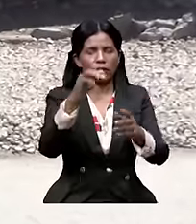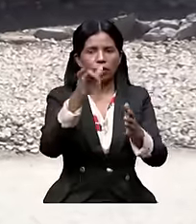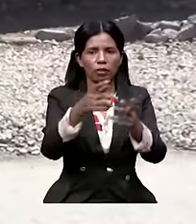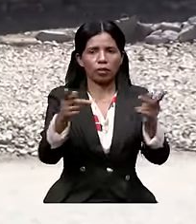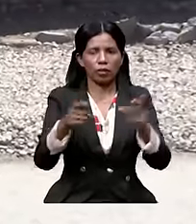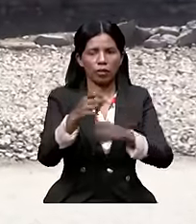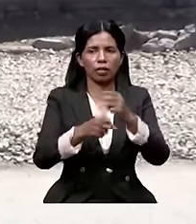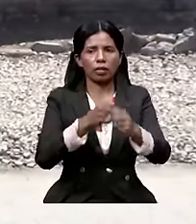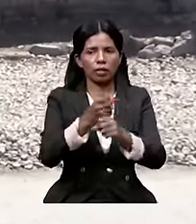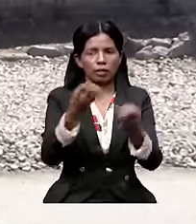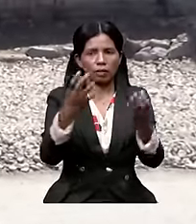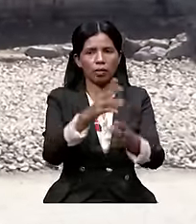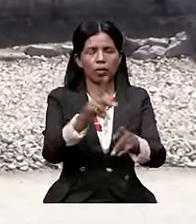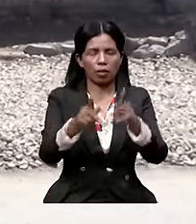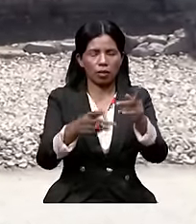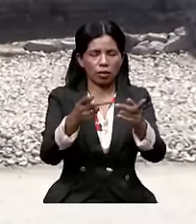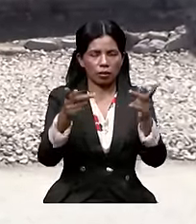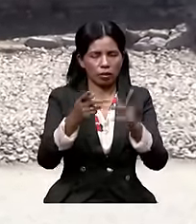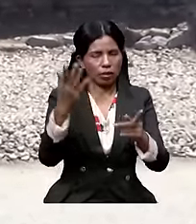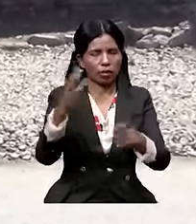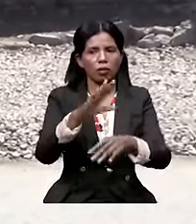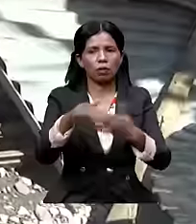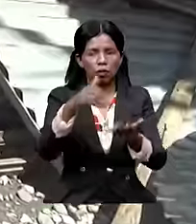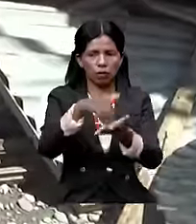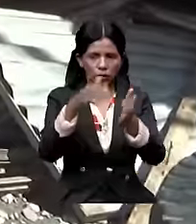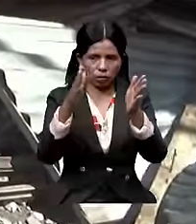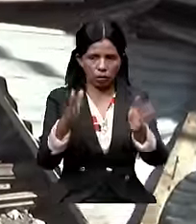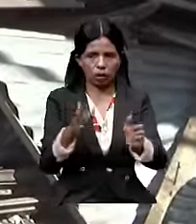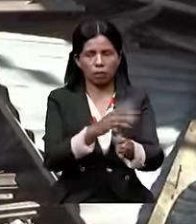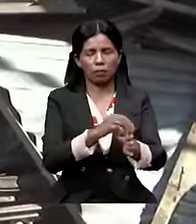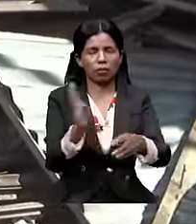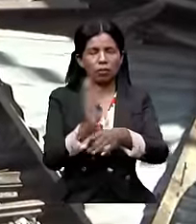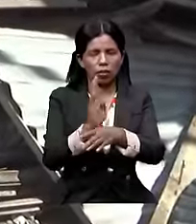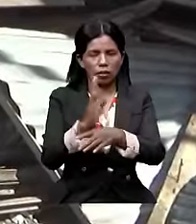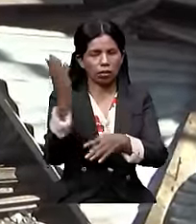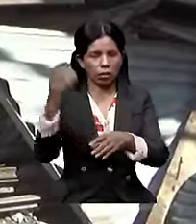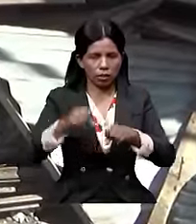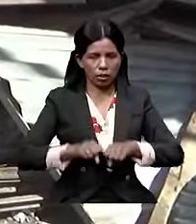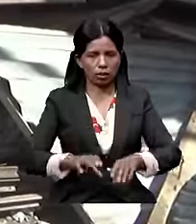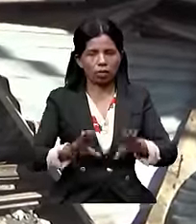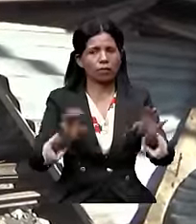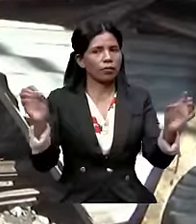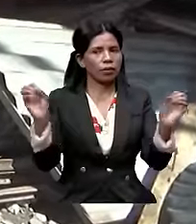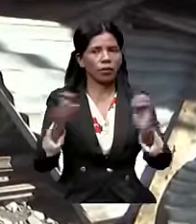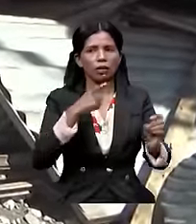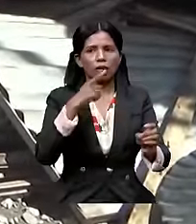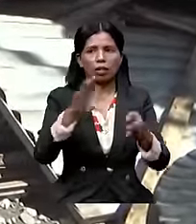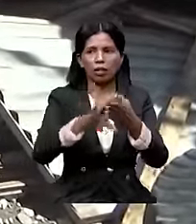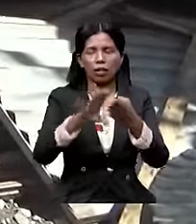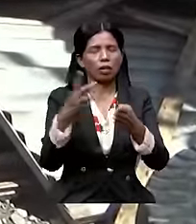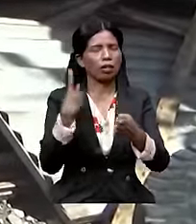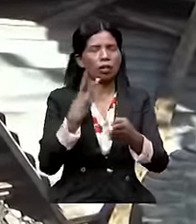tinam barakona. Komunidad NB hela iha are refere mayore estudante no balung negosiante iha tasibun. Jure, laya karta notifikasang diha